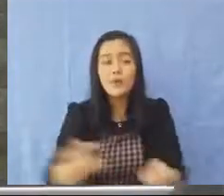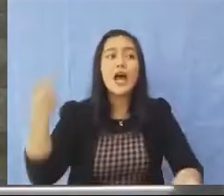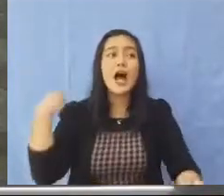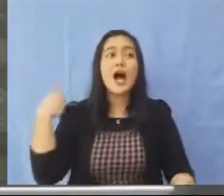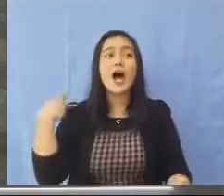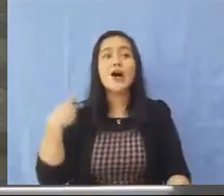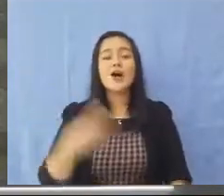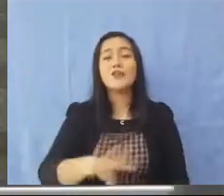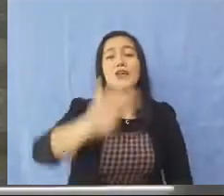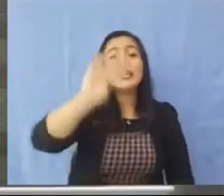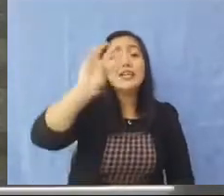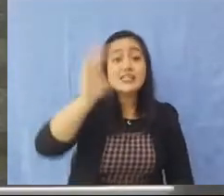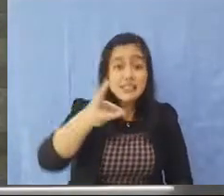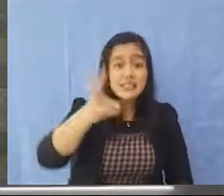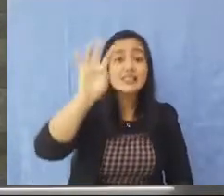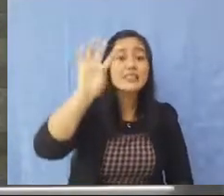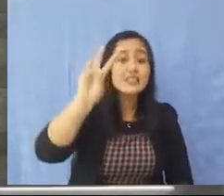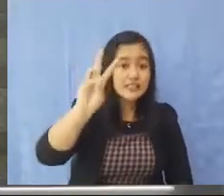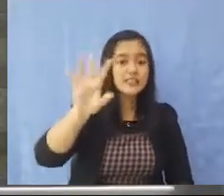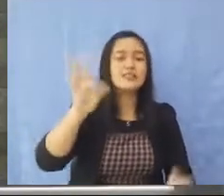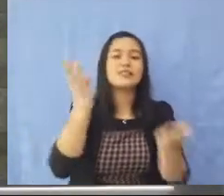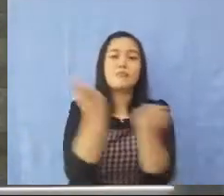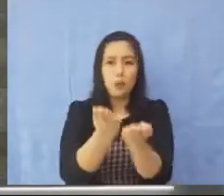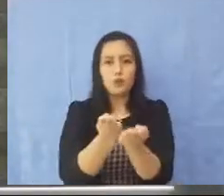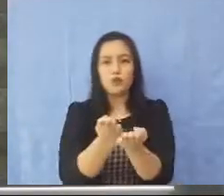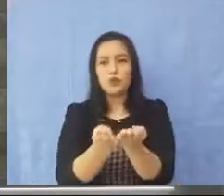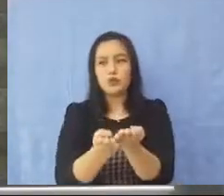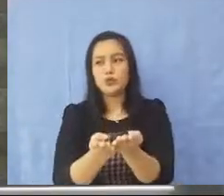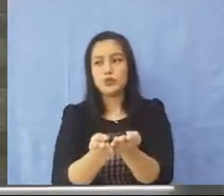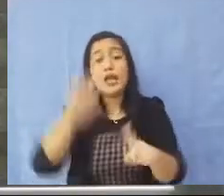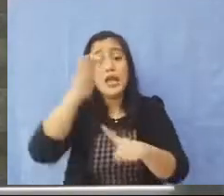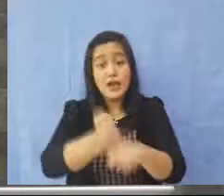part of those books are very important.